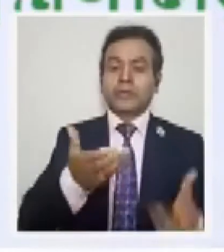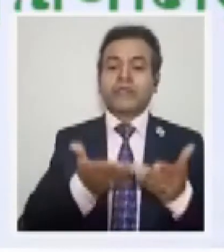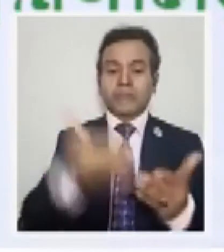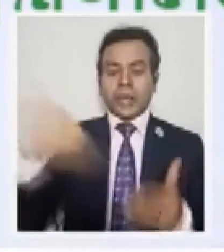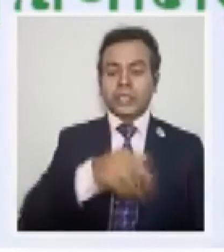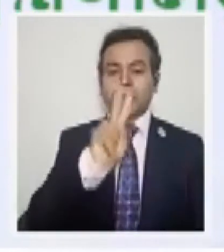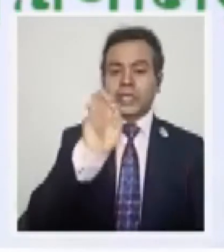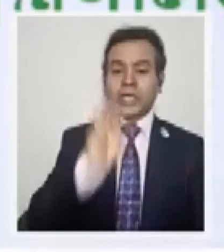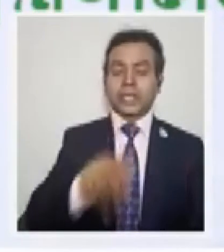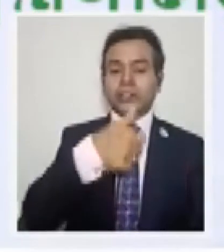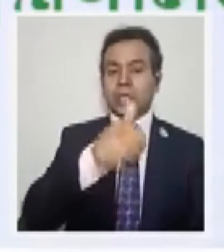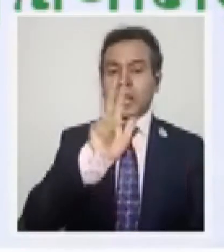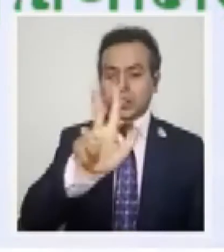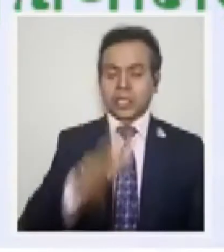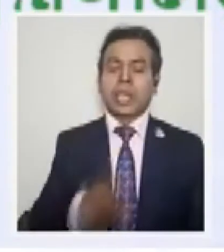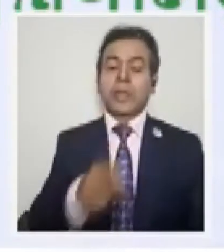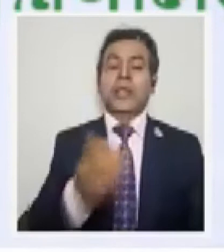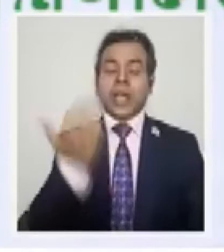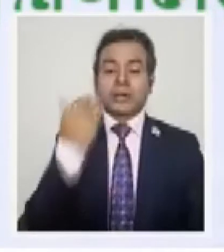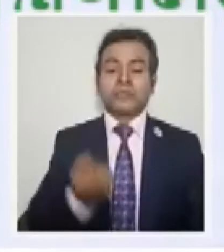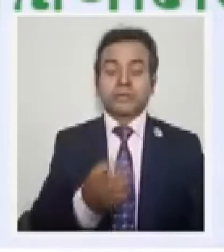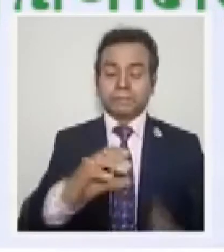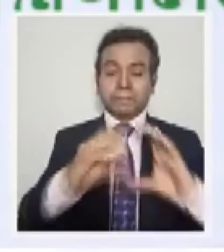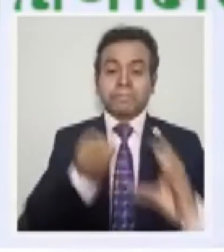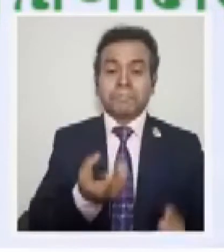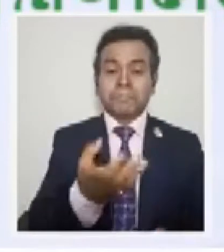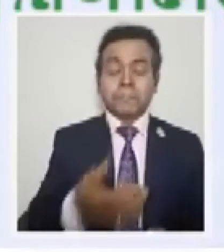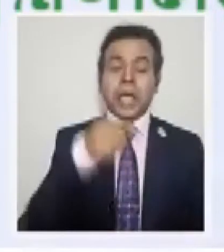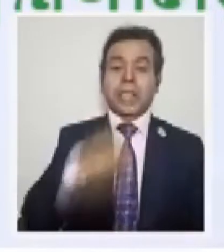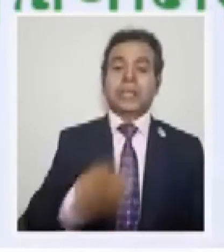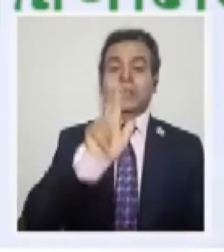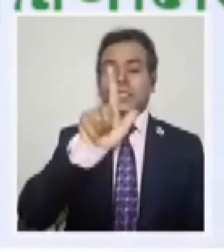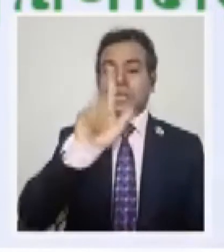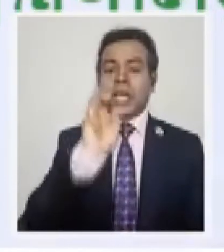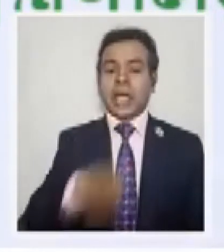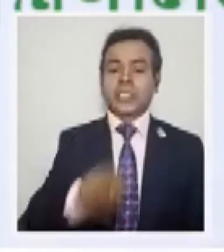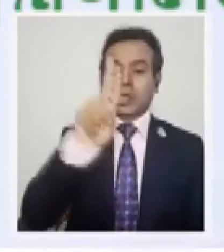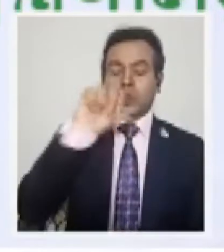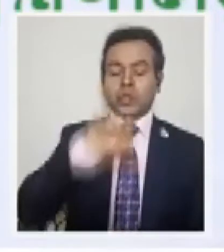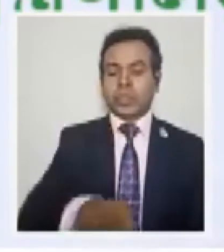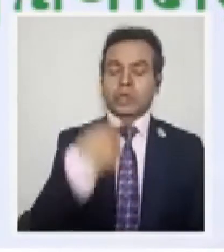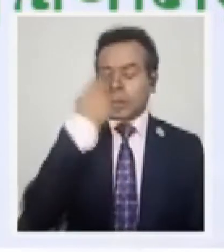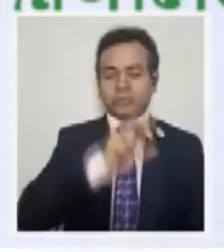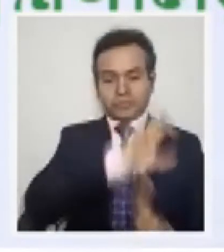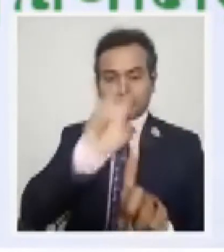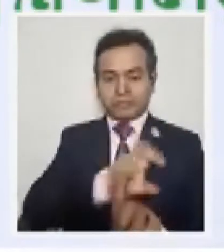স্থলবন্দরে 3,37,139 জন, সমুদ্রবন্দরে 20,068 জন এবং ক্যান্টনমেন্টে